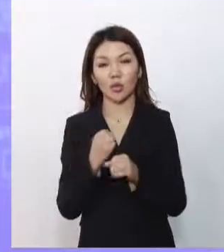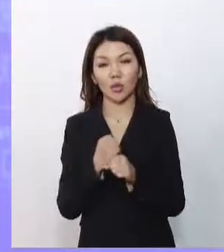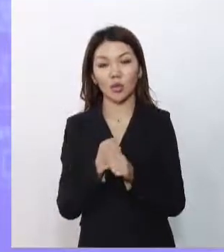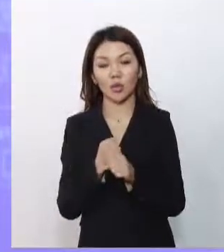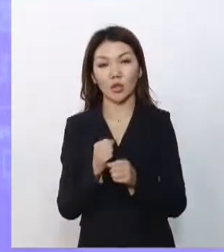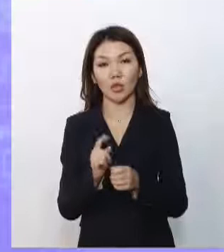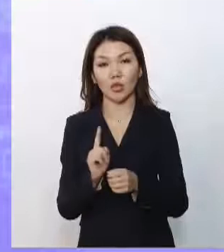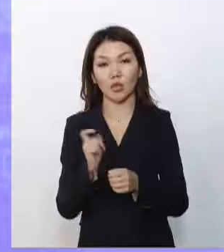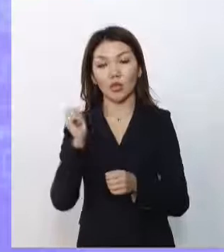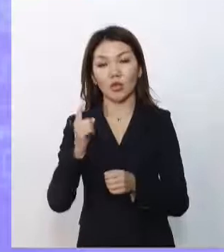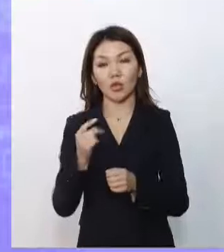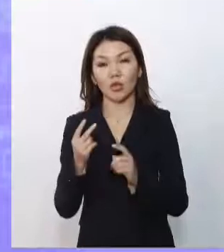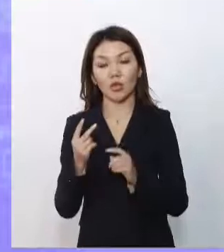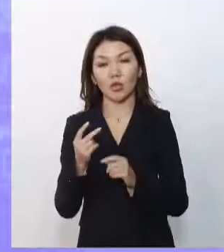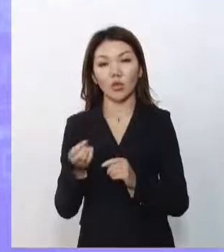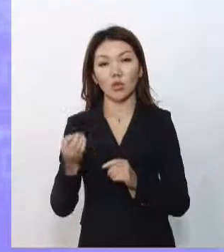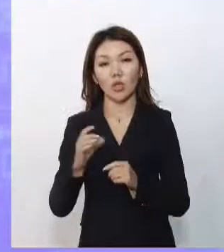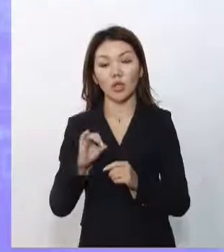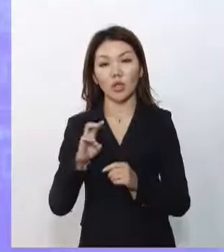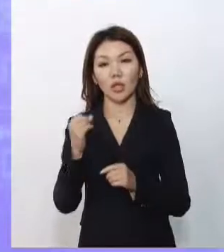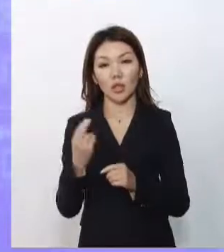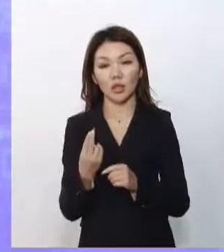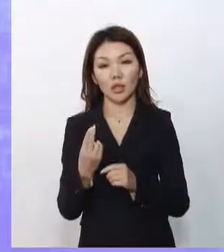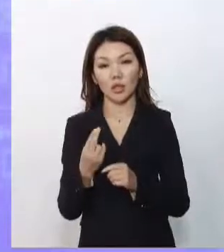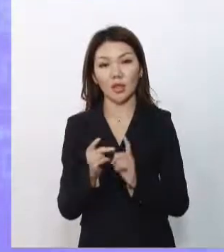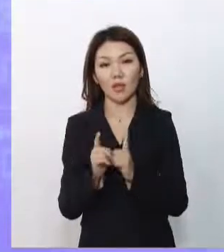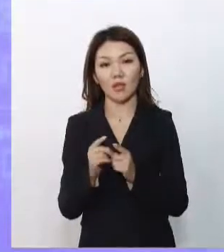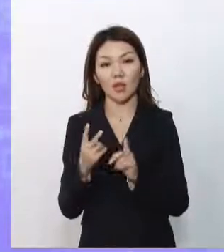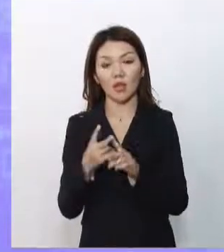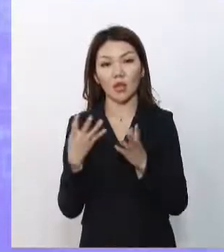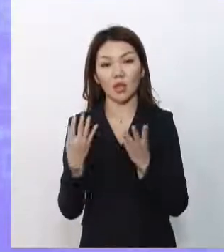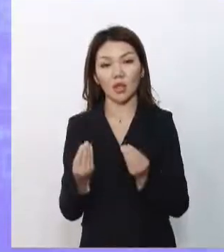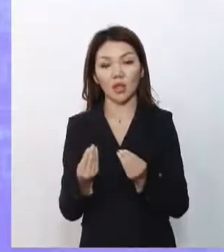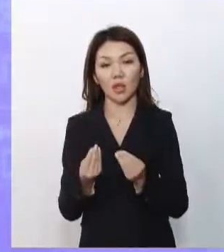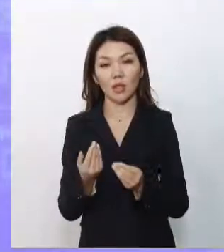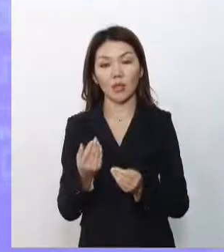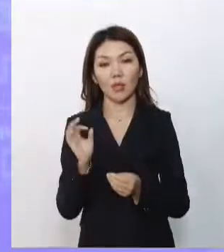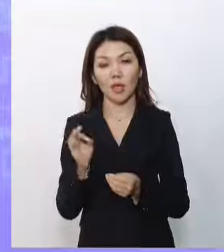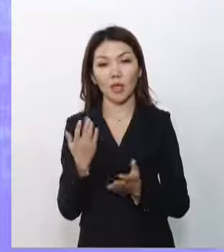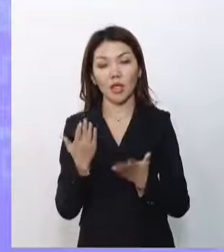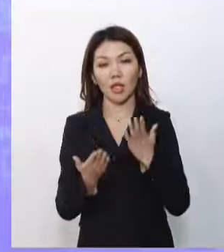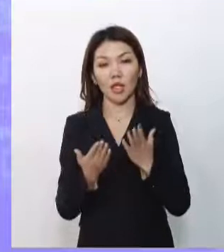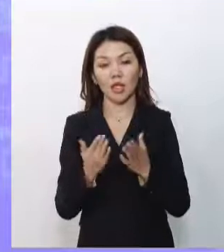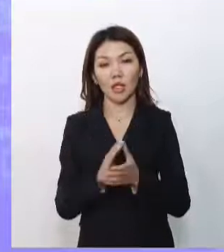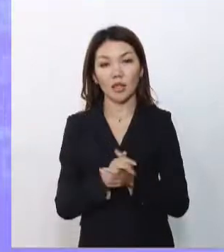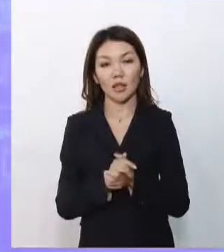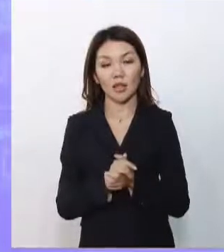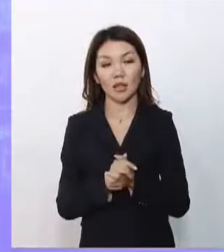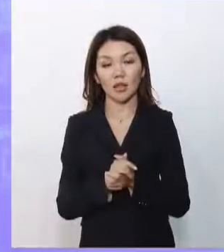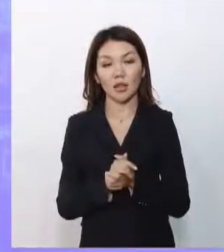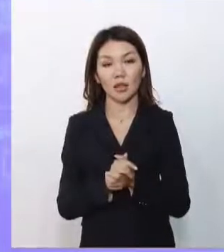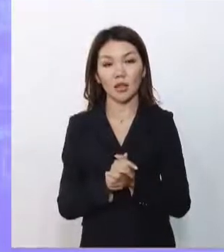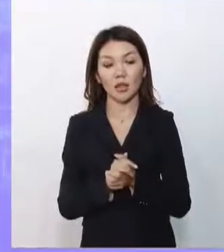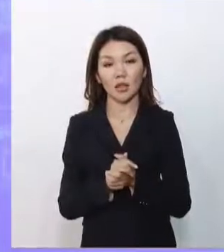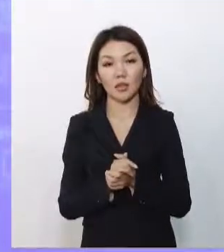день? Правильно, если в условии есть предлог «в» несколько раз больше, значит,